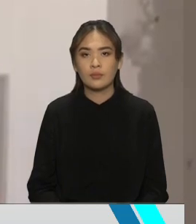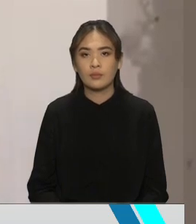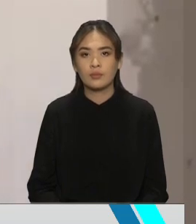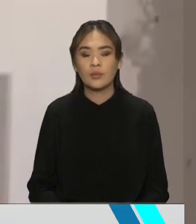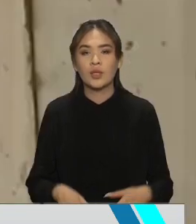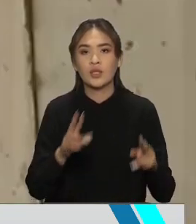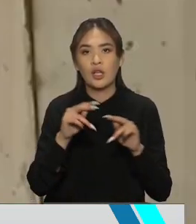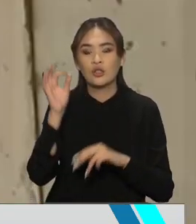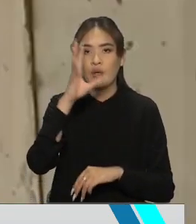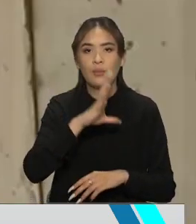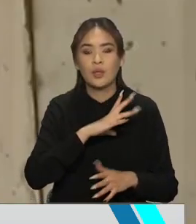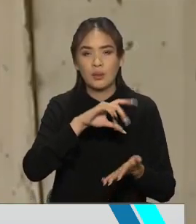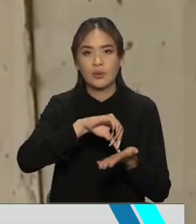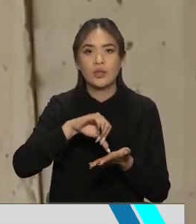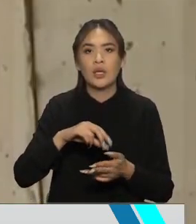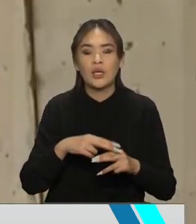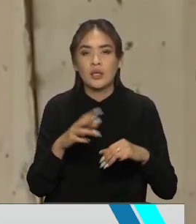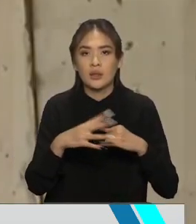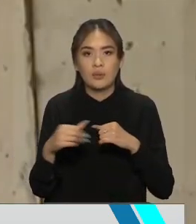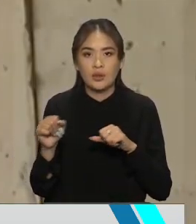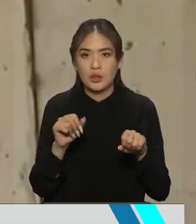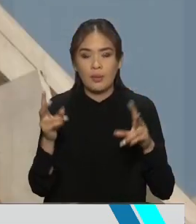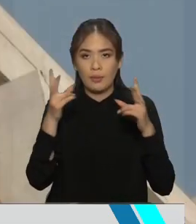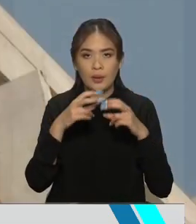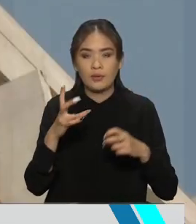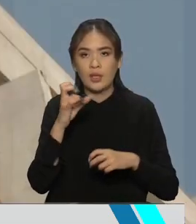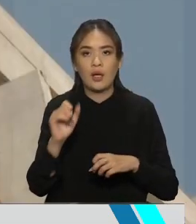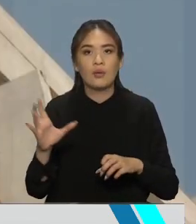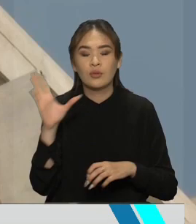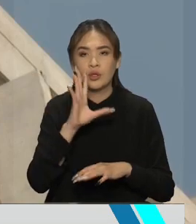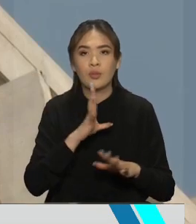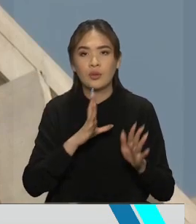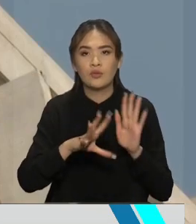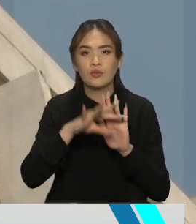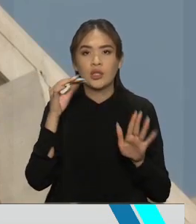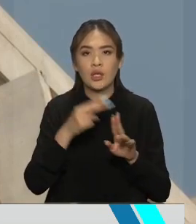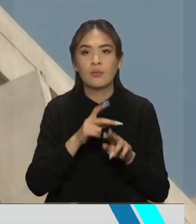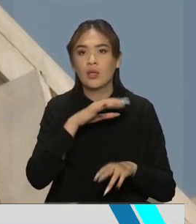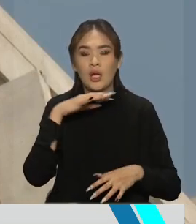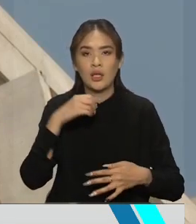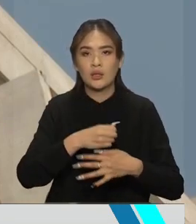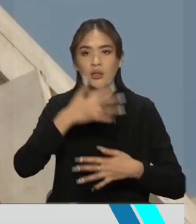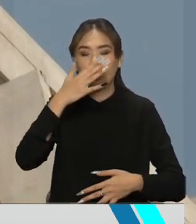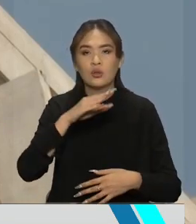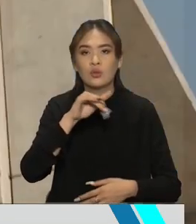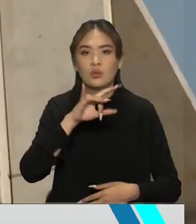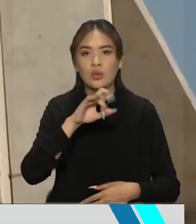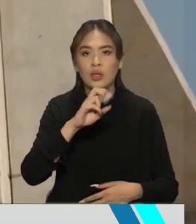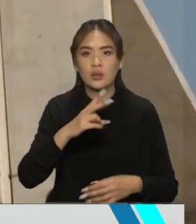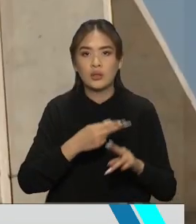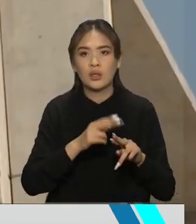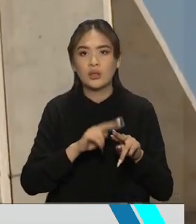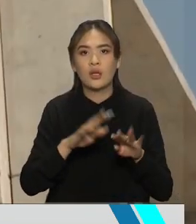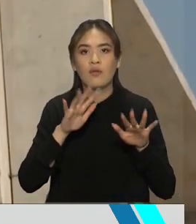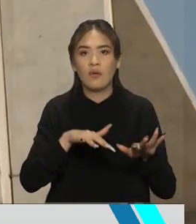к счастью это постановочное землетрясение для проверки на прочность выбрали многоэтажку в новом микрорайоне Туран имитировали